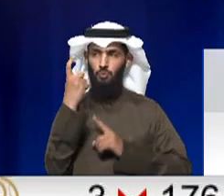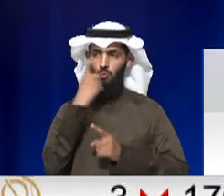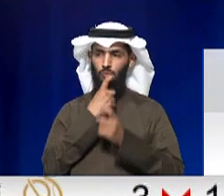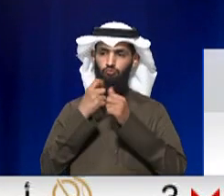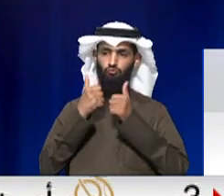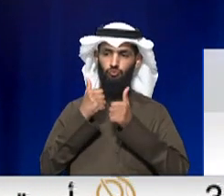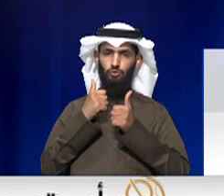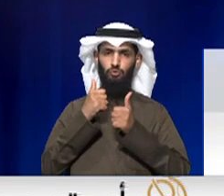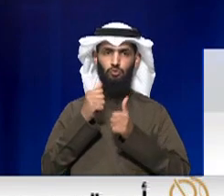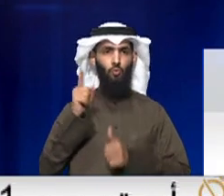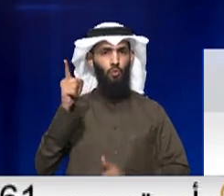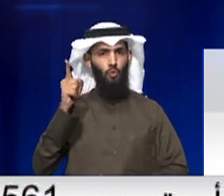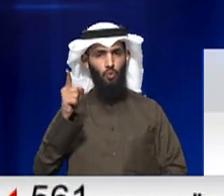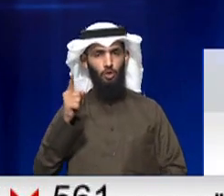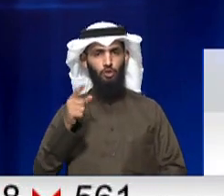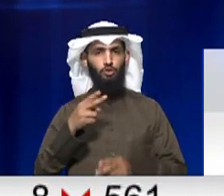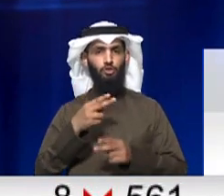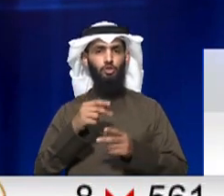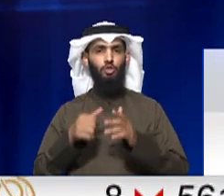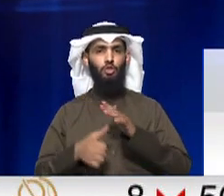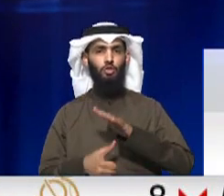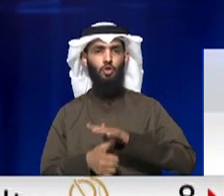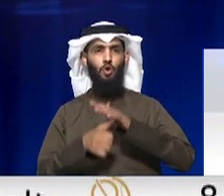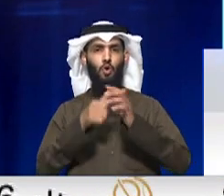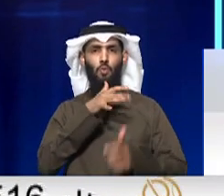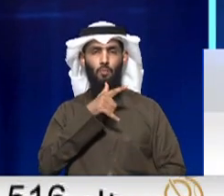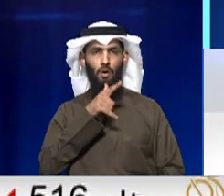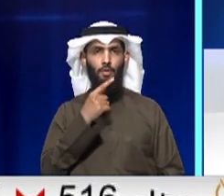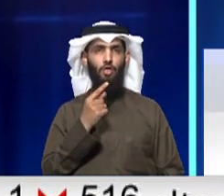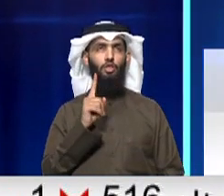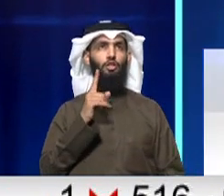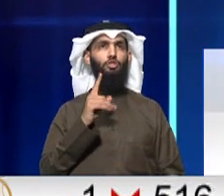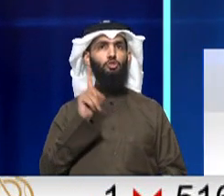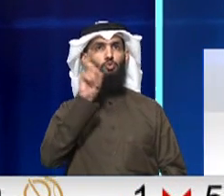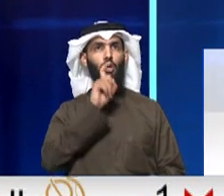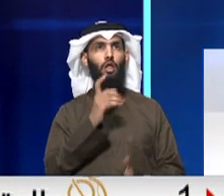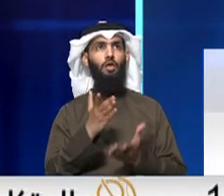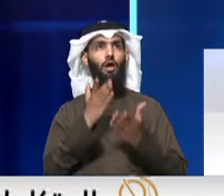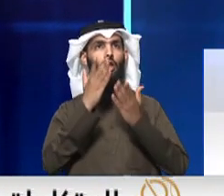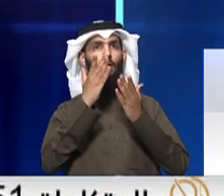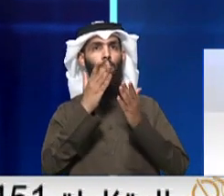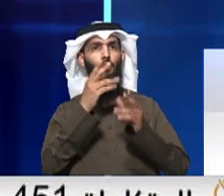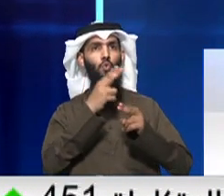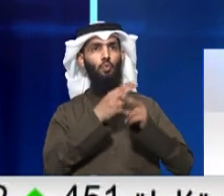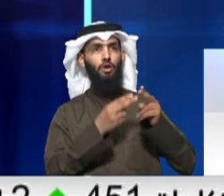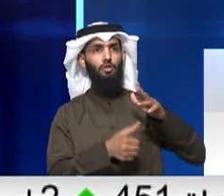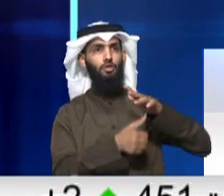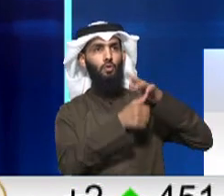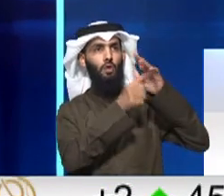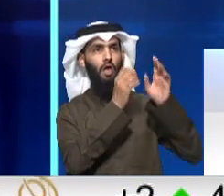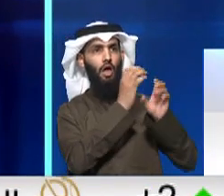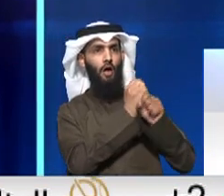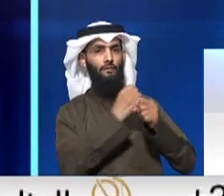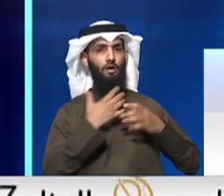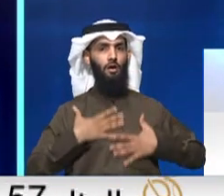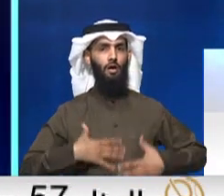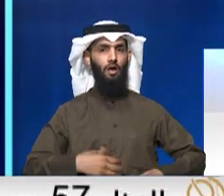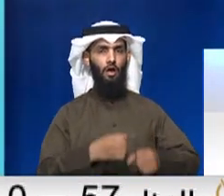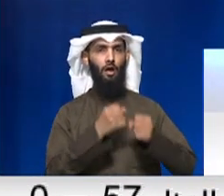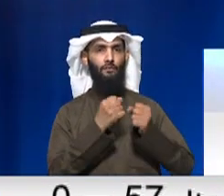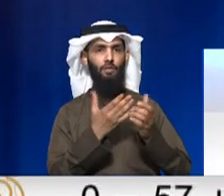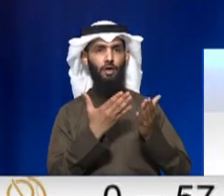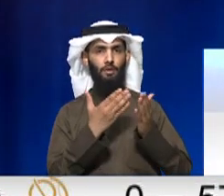لجلالته لحضره صاحب السمو امير البلاد رعاه الله دوام الصحه ومن فور العافيه وقد اعرب